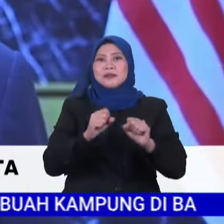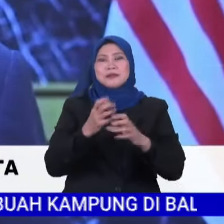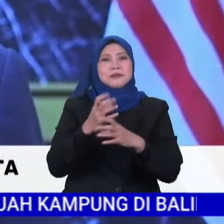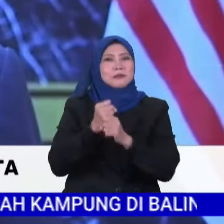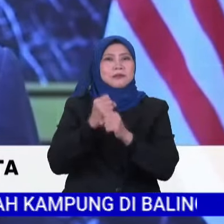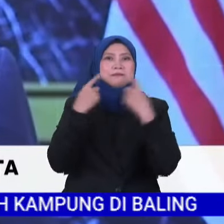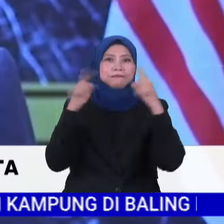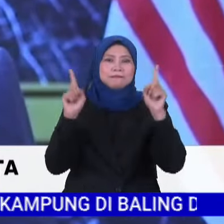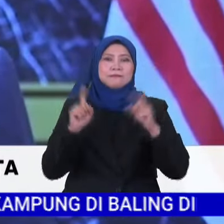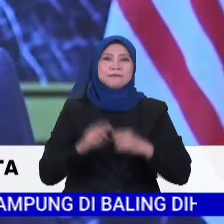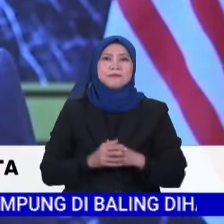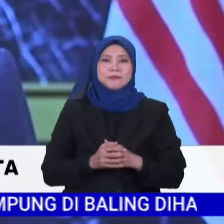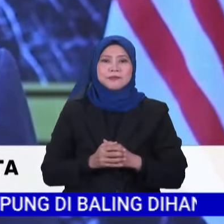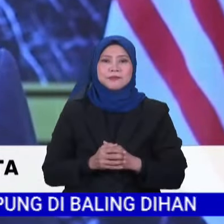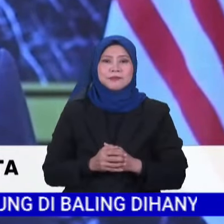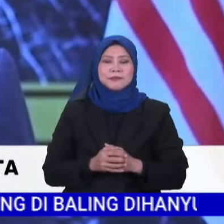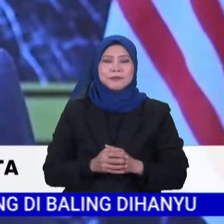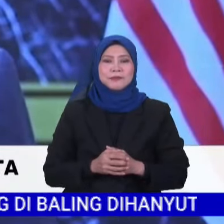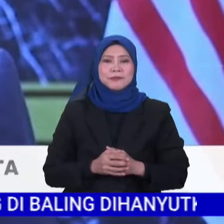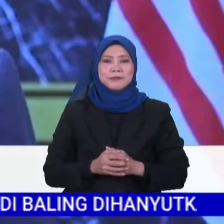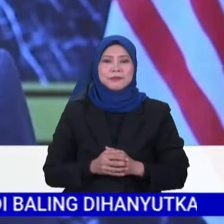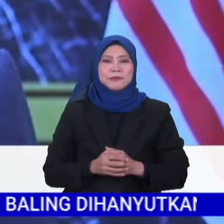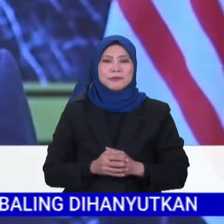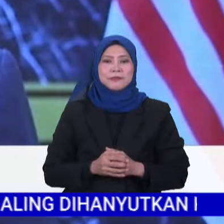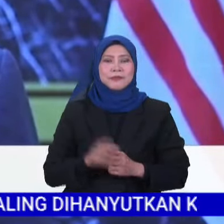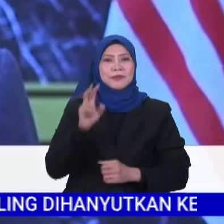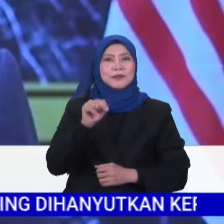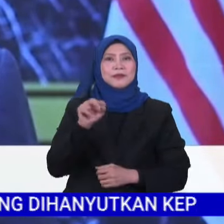negeri ini kybost